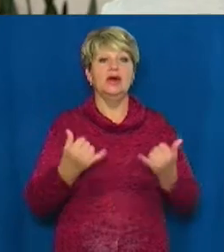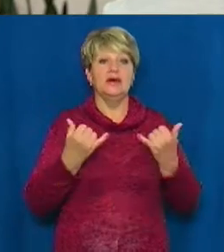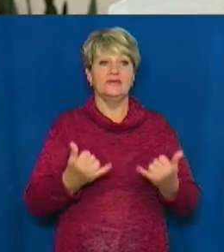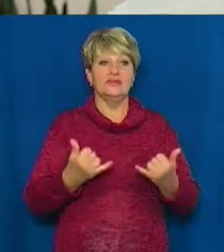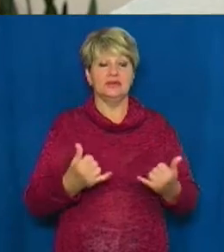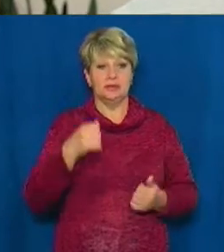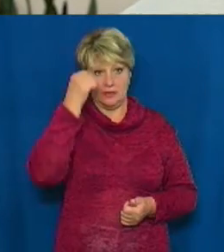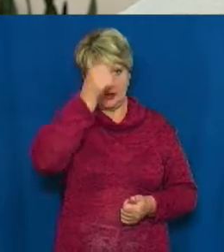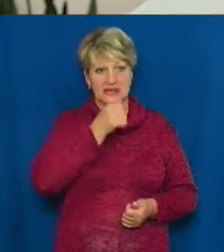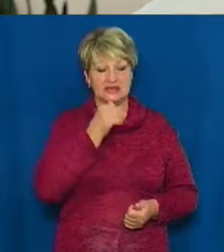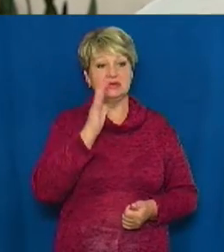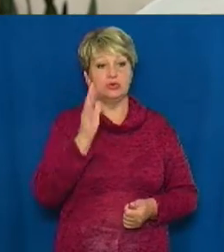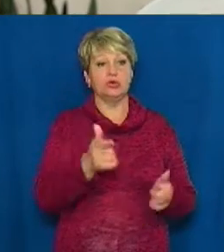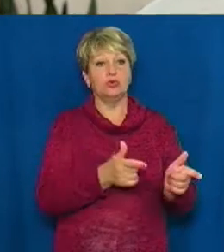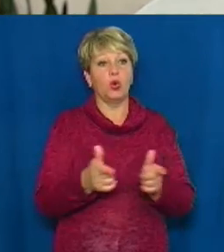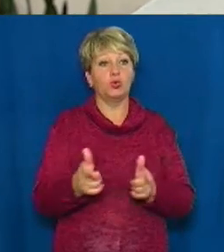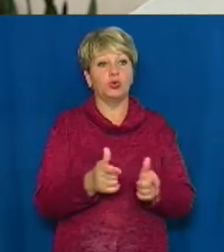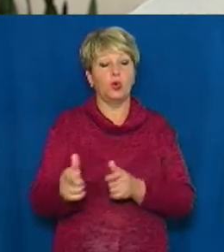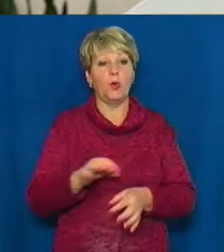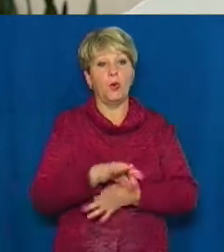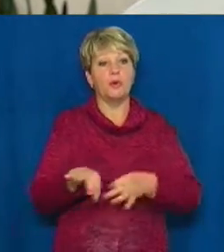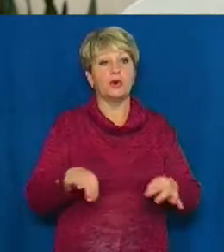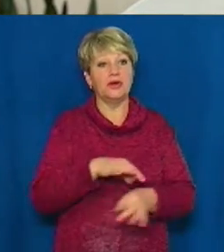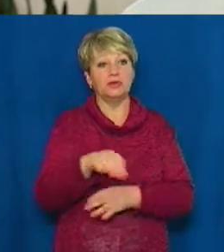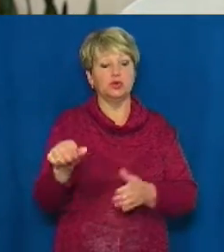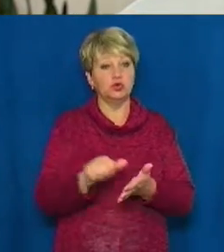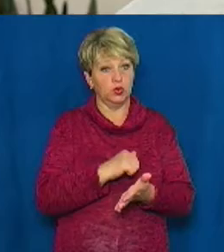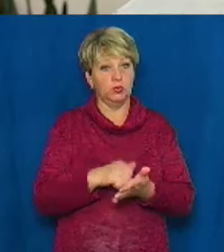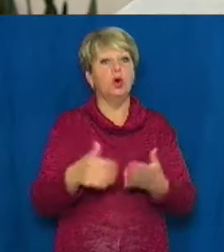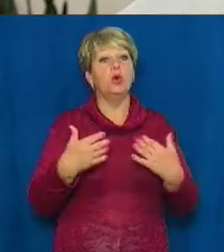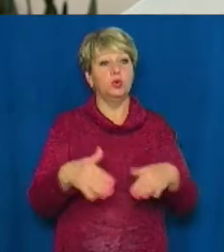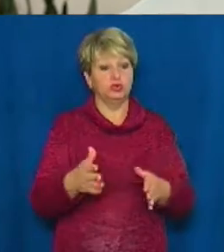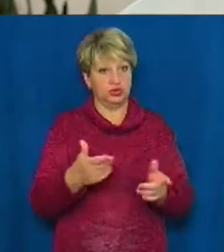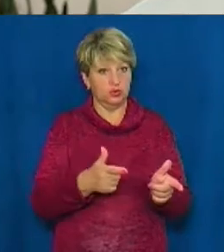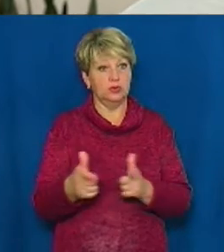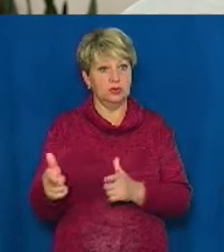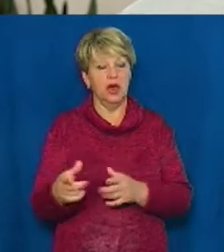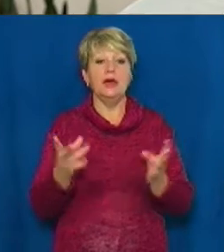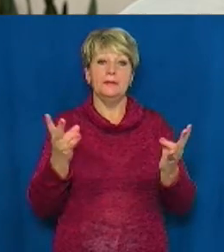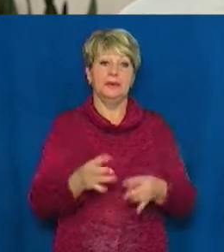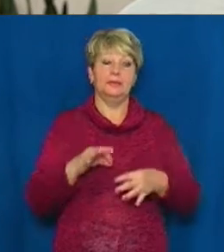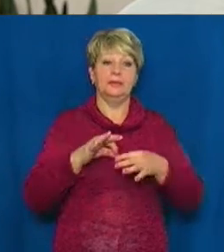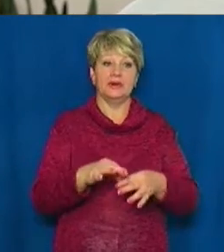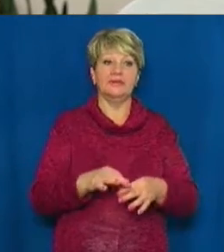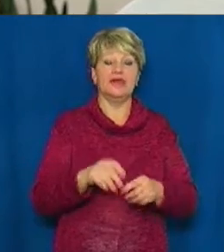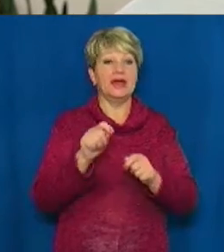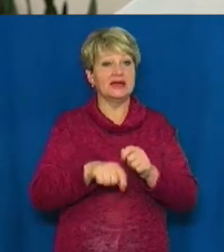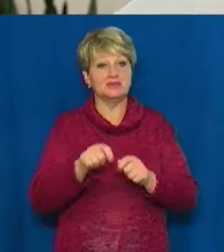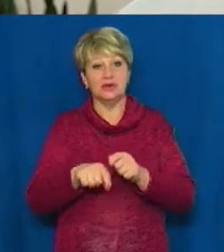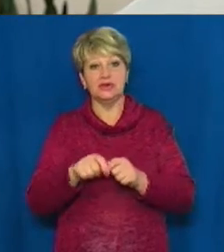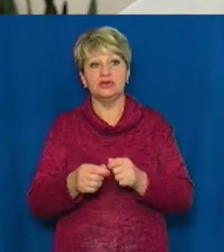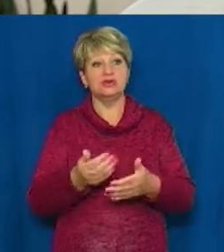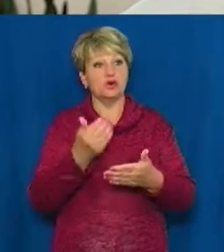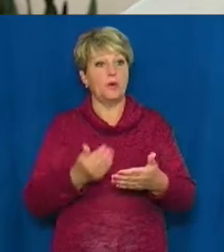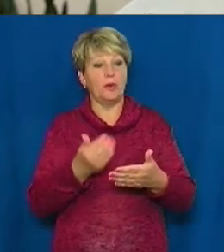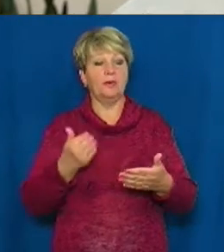місяці ми будемо готувати якраз проектну документацію, вона вже є виготовлена, потрібно провести ще її експертизу. Попередня